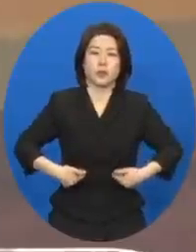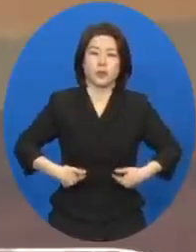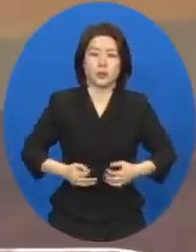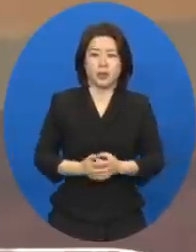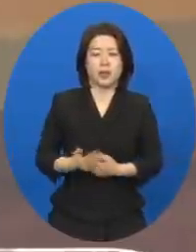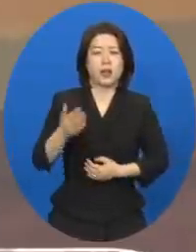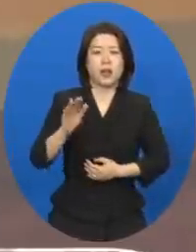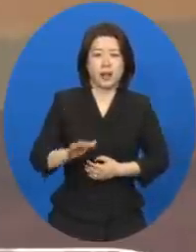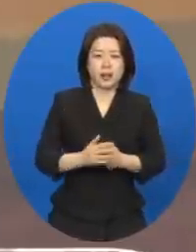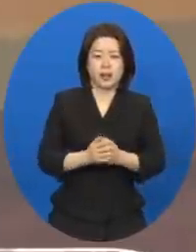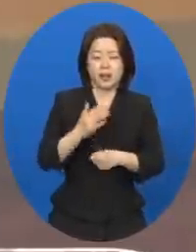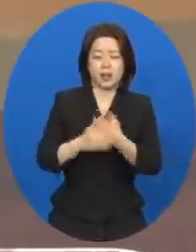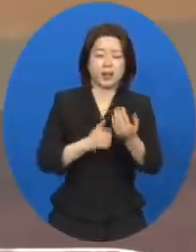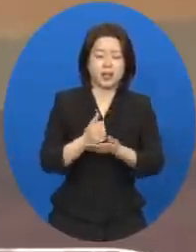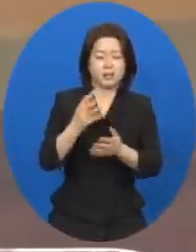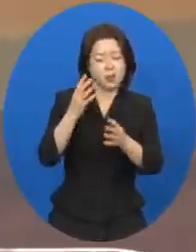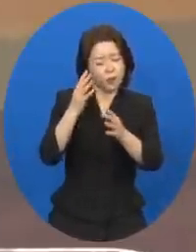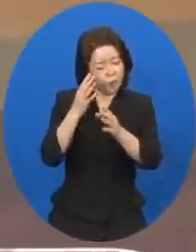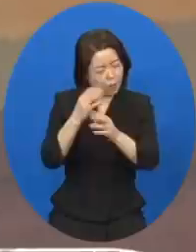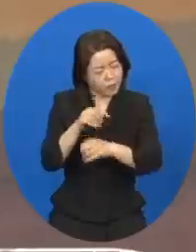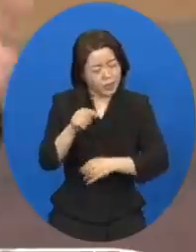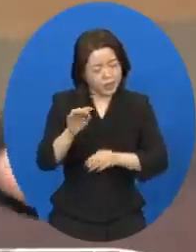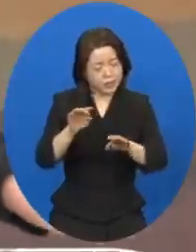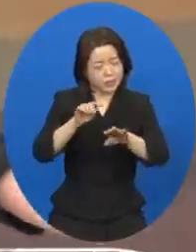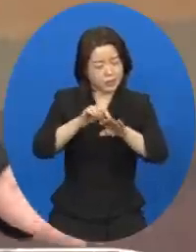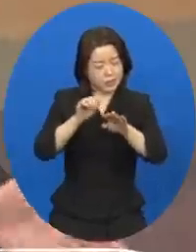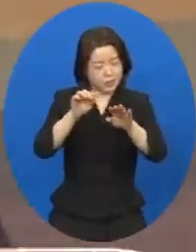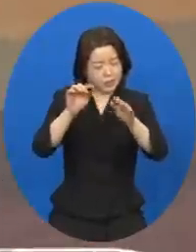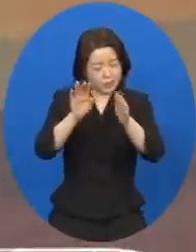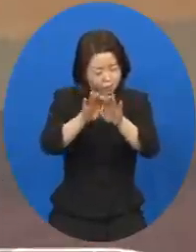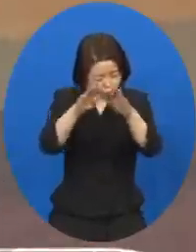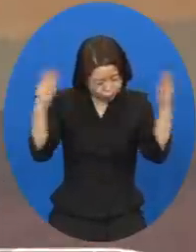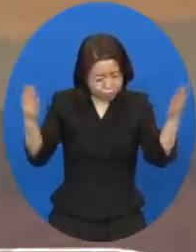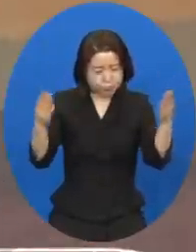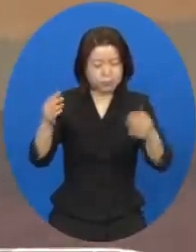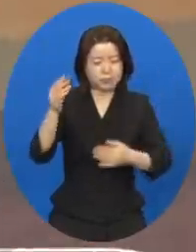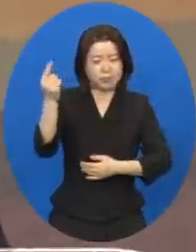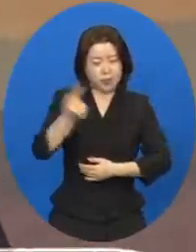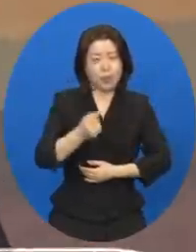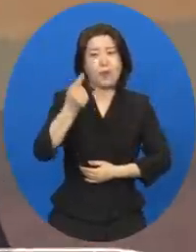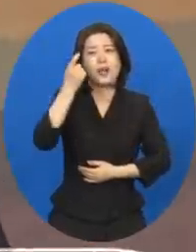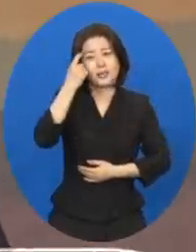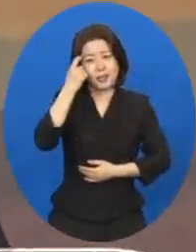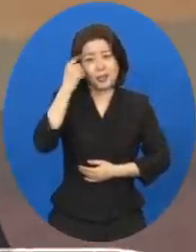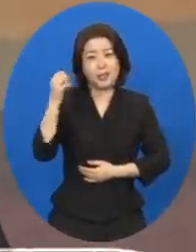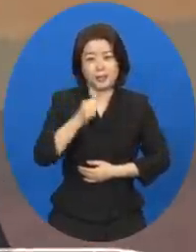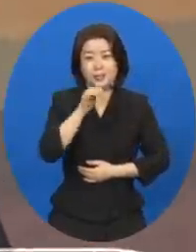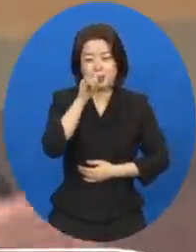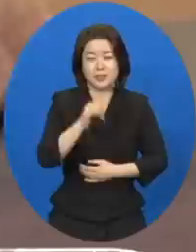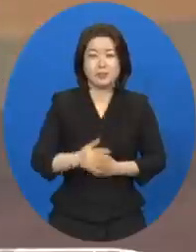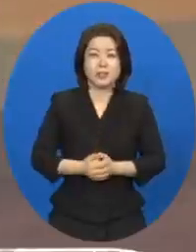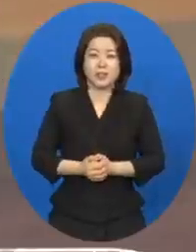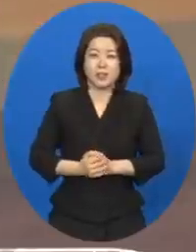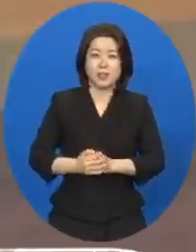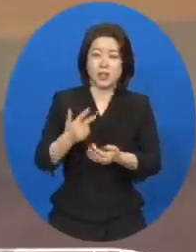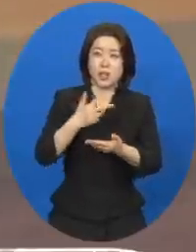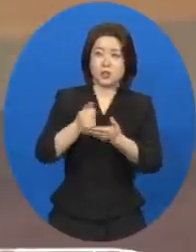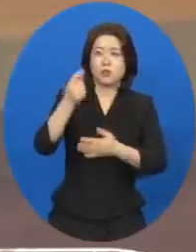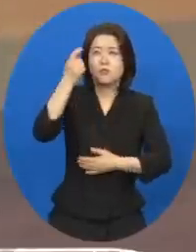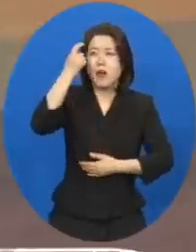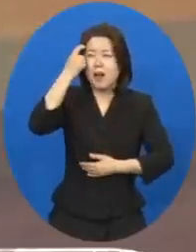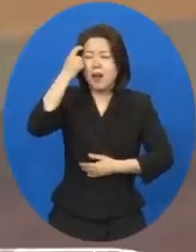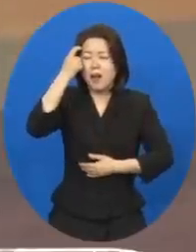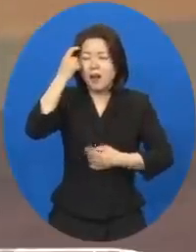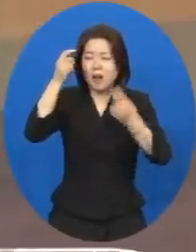그러나 하나님이 언젠가는 그 문을 이렇게 확 여실 날이 올 거다, 이런 생각도 합니다. 주님을 의식하게